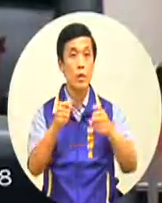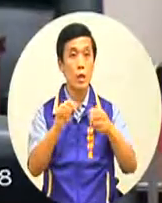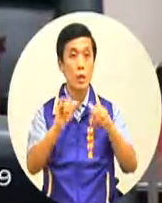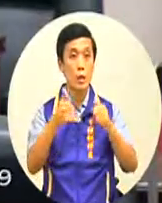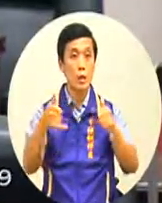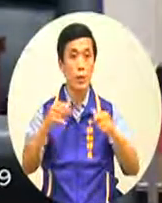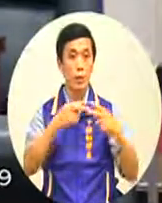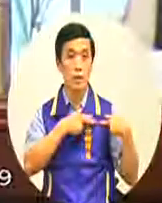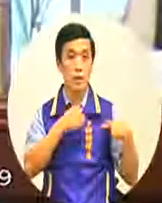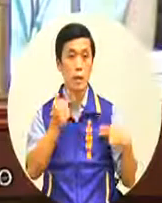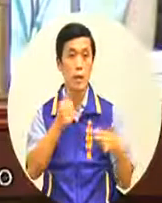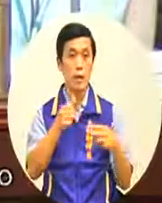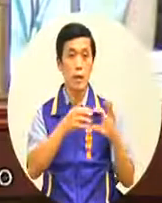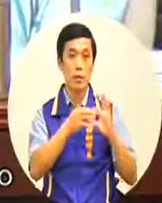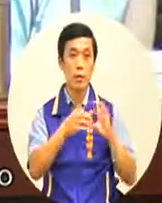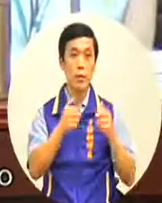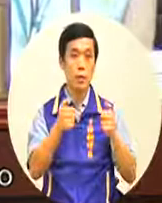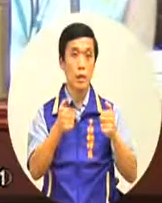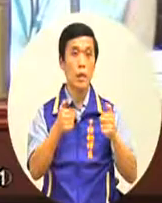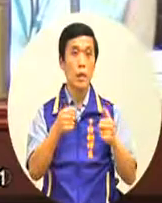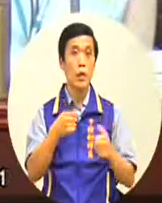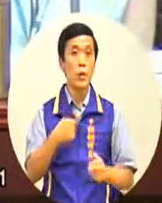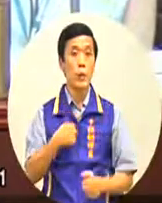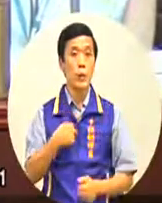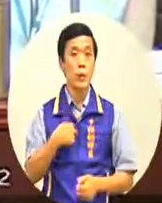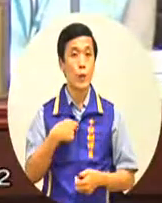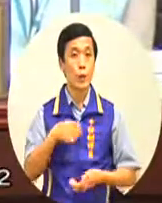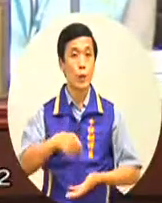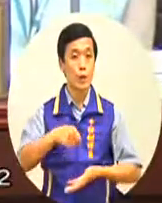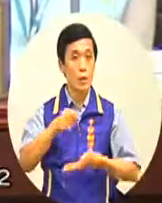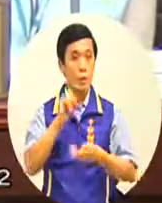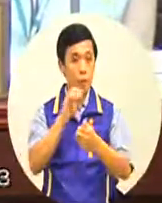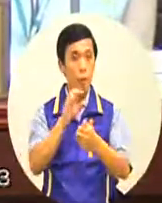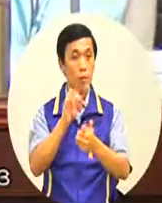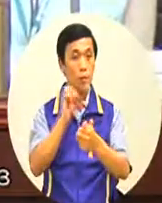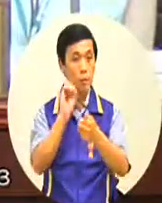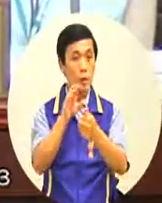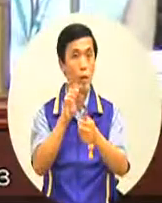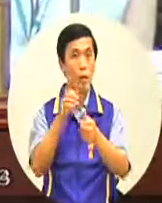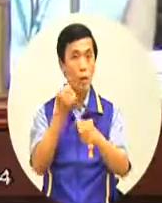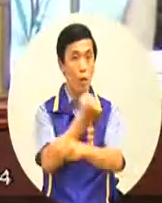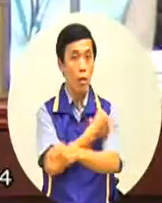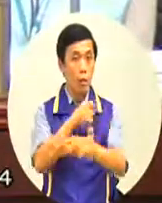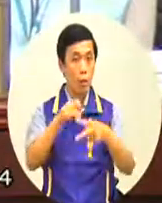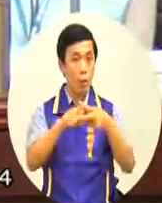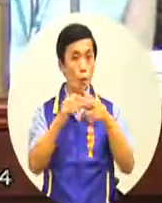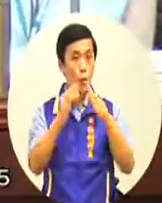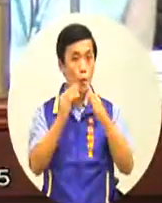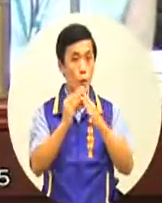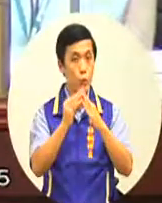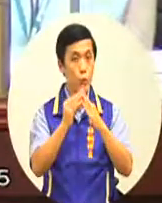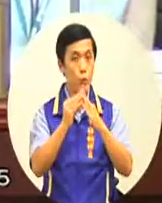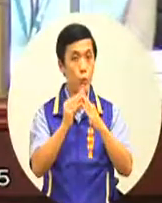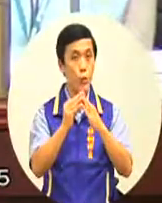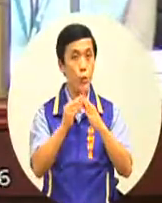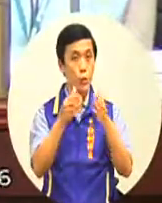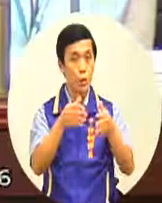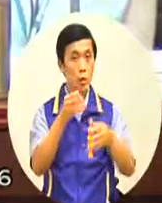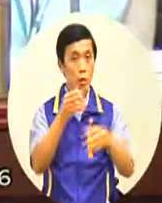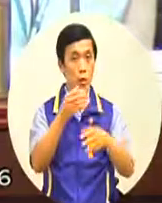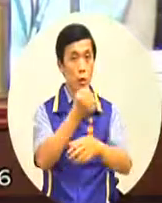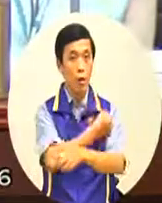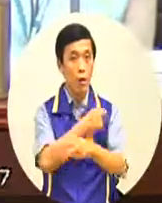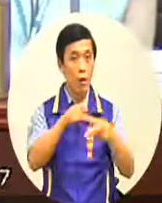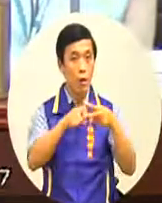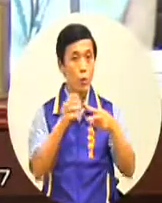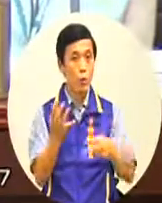心哈。那我强调啦，劳工局不会因为说因为维护劳工权益是